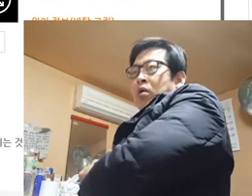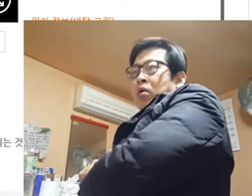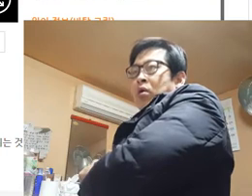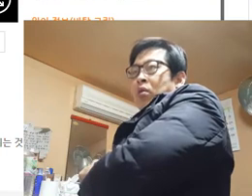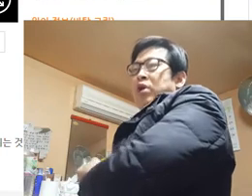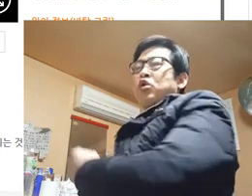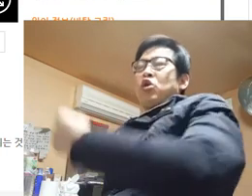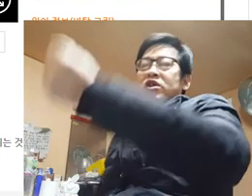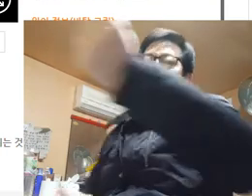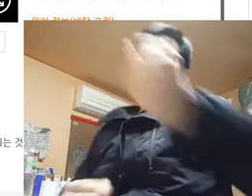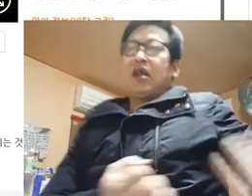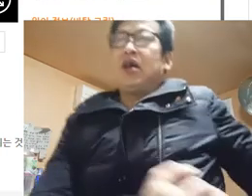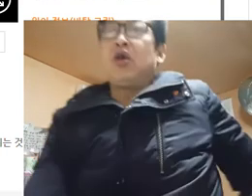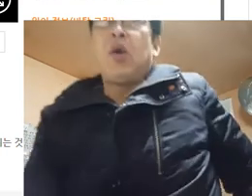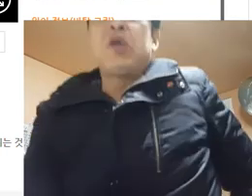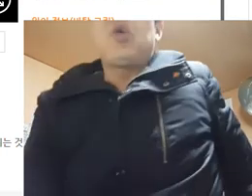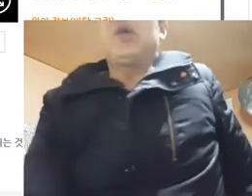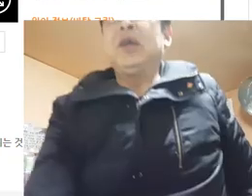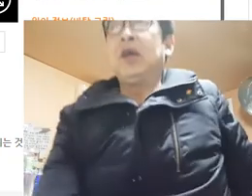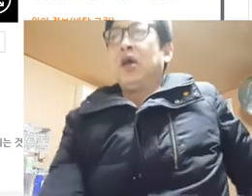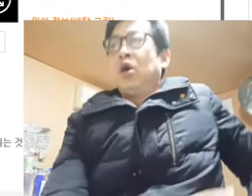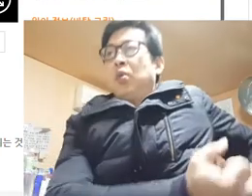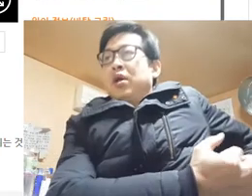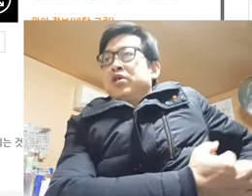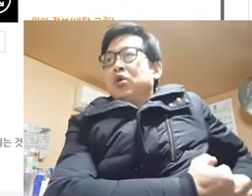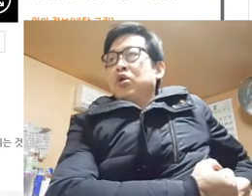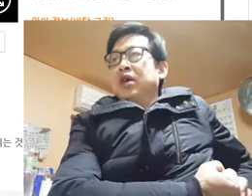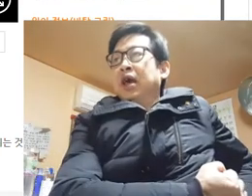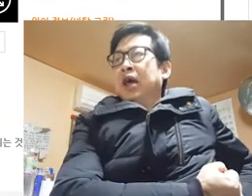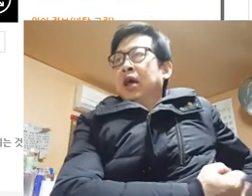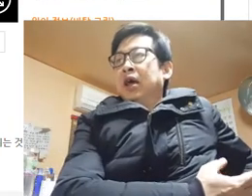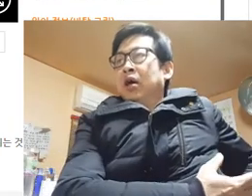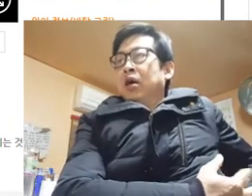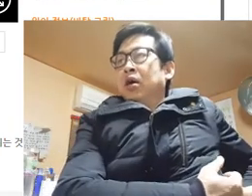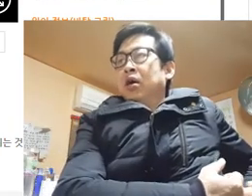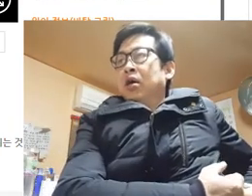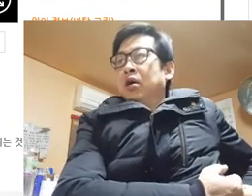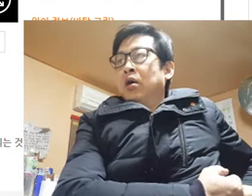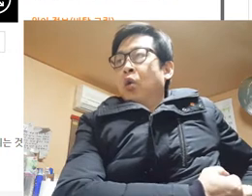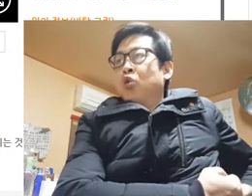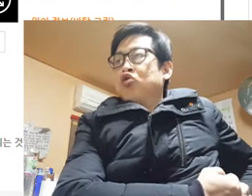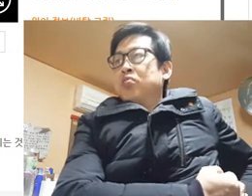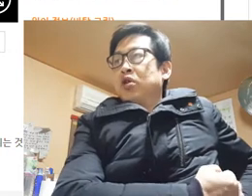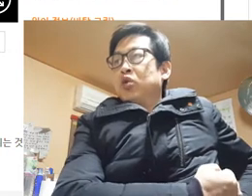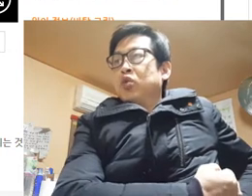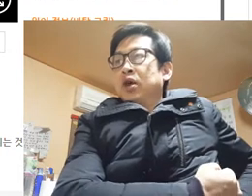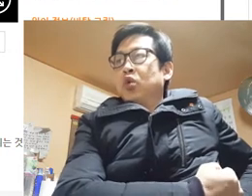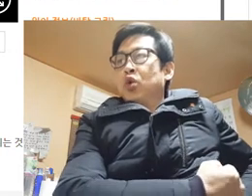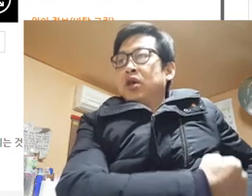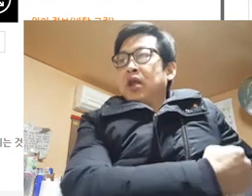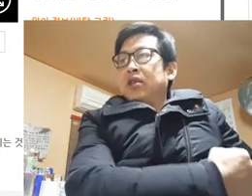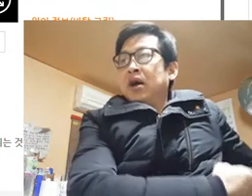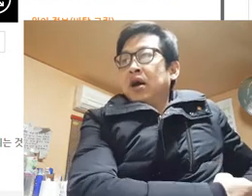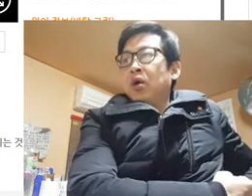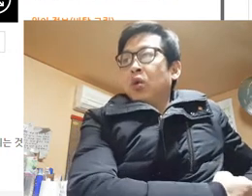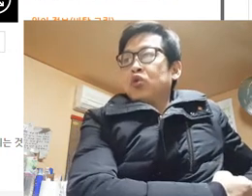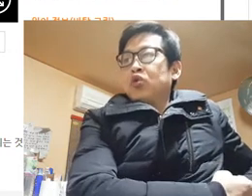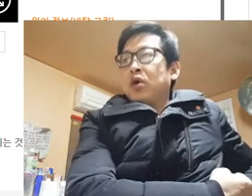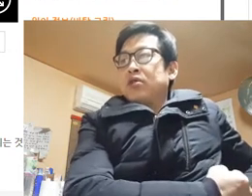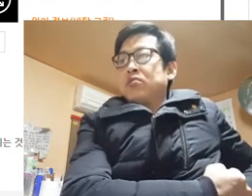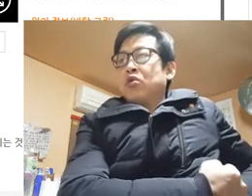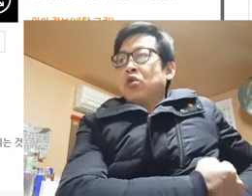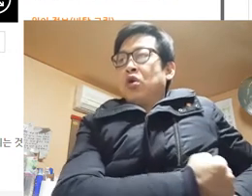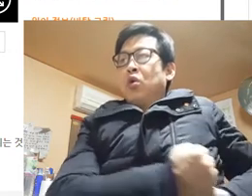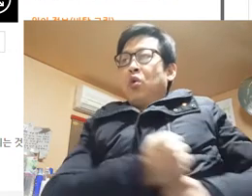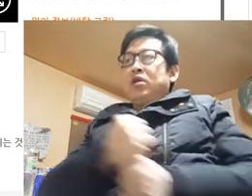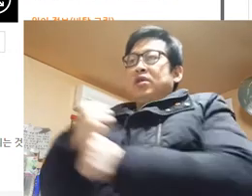왼쪽 허리라 그러잖아요 왼쪽 허리 왼쪽 허리에 오른주먹이 위에 놓이게 됐다가 오른쪽